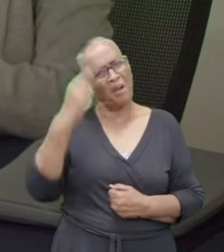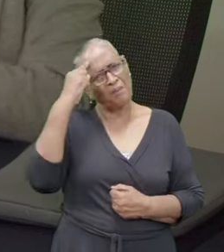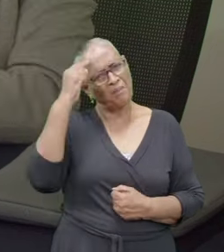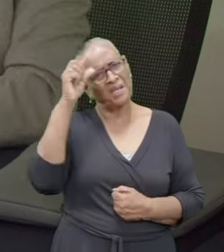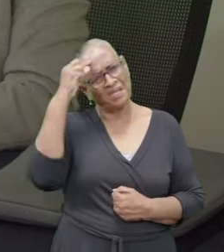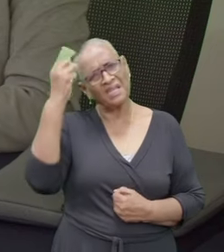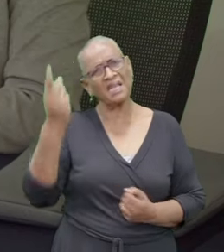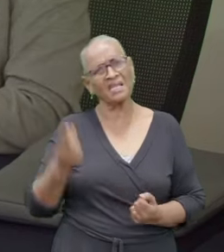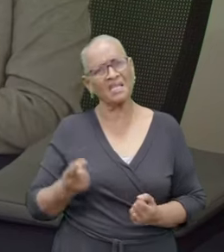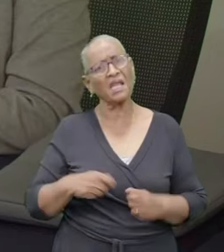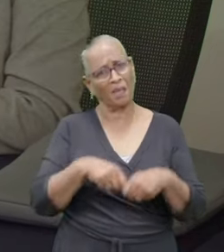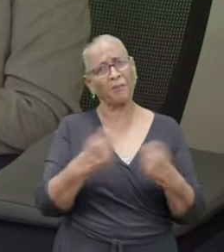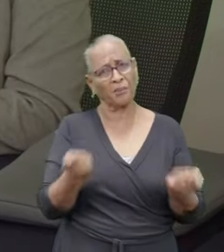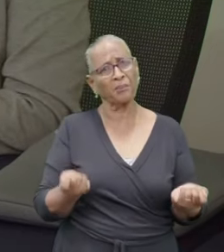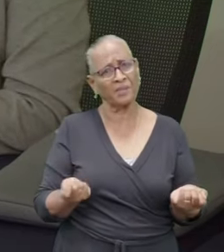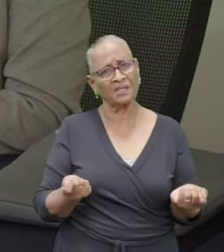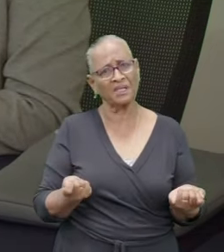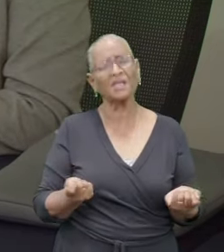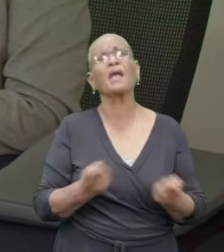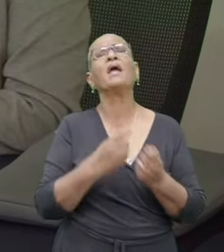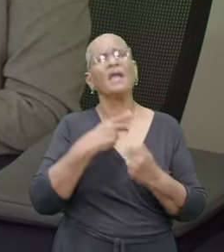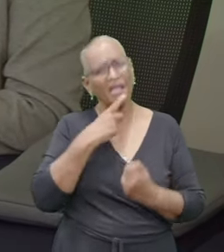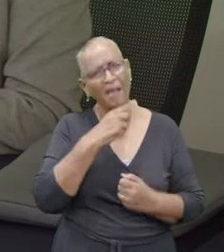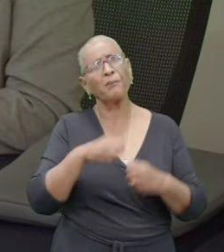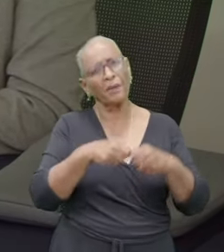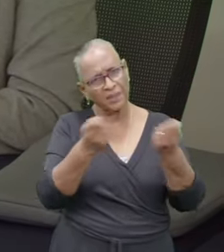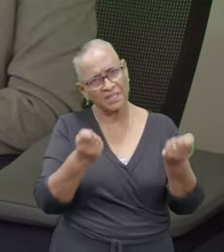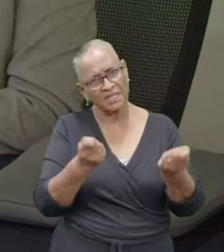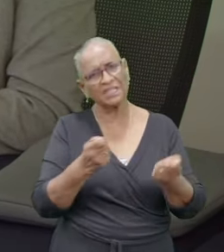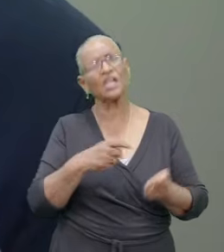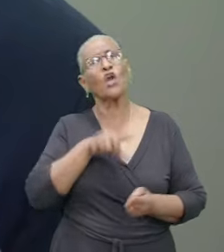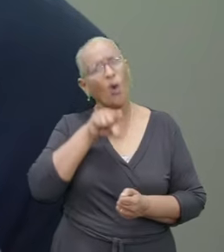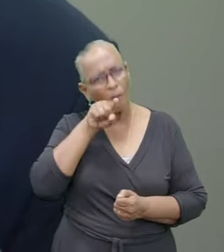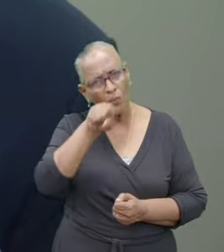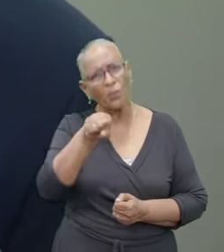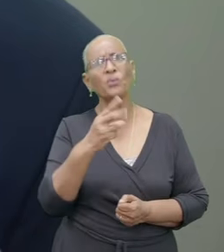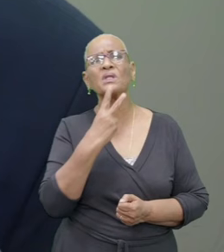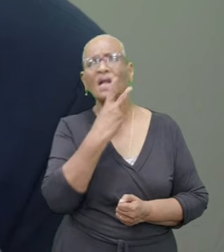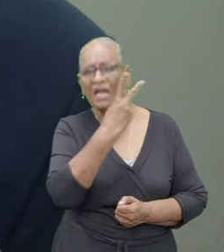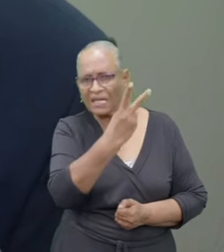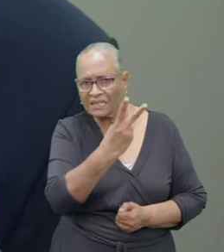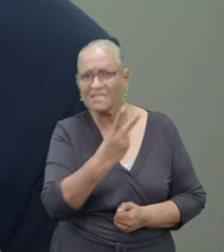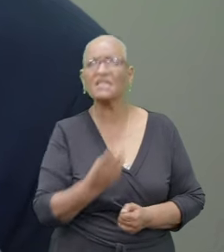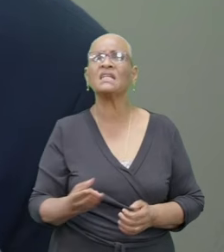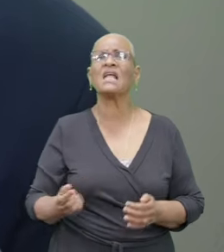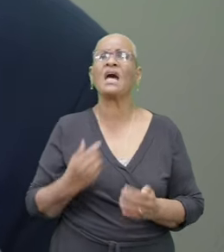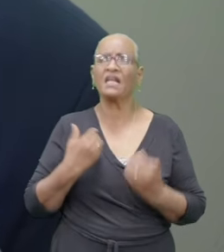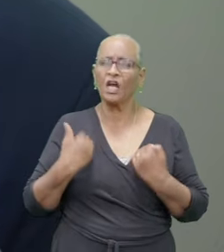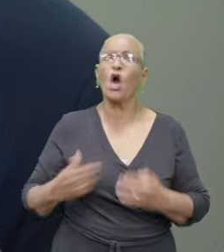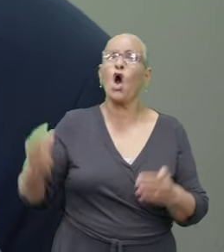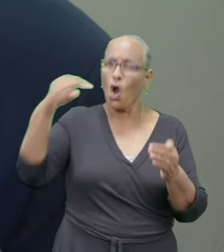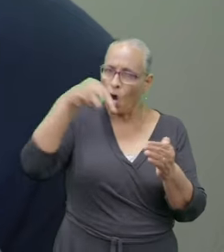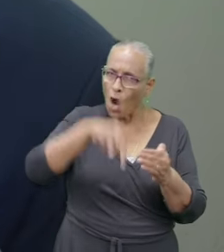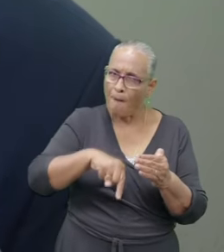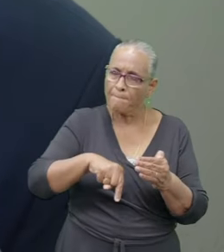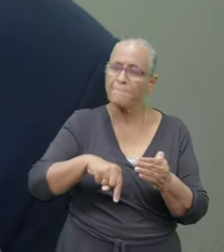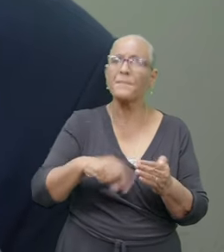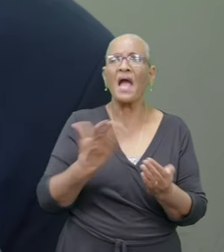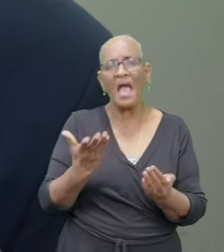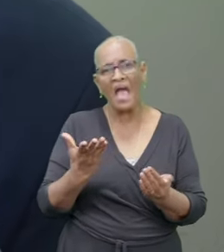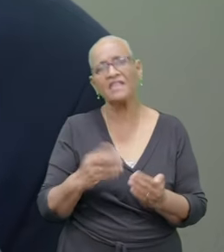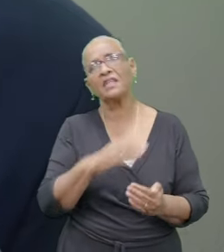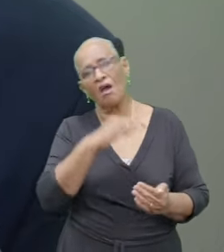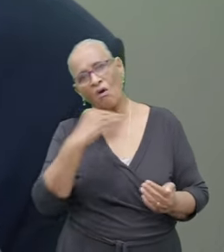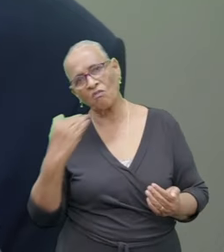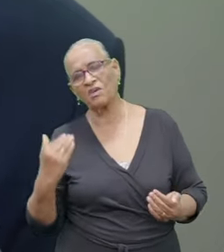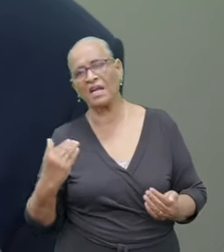Nee, ik heb het gepresenteerd om u de trend aan te geven hoe het is geweest met opnames en overleden. Meer kan ik, is onverantwoord van mij als minister als ik nu een